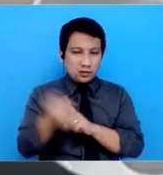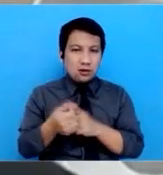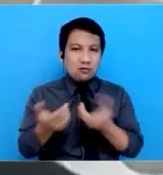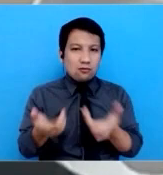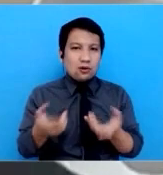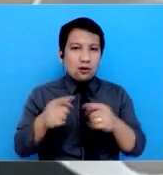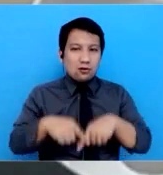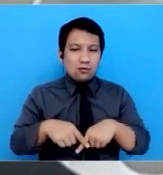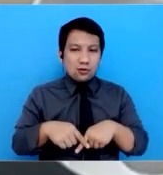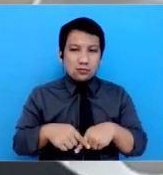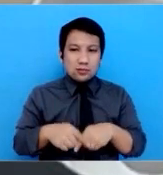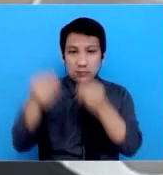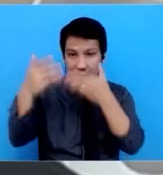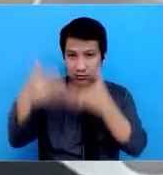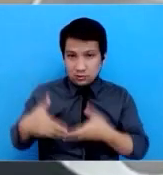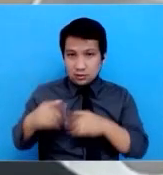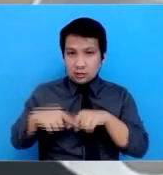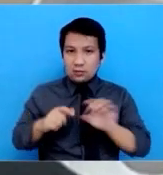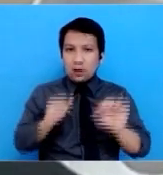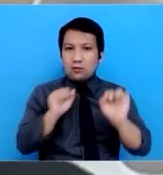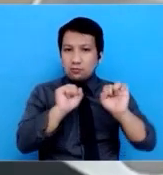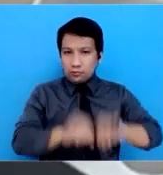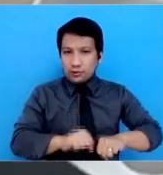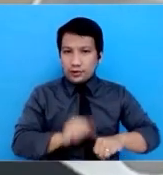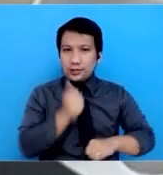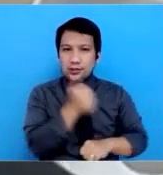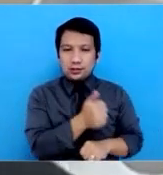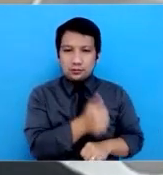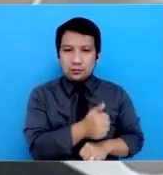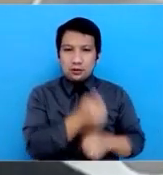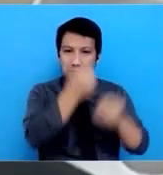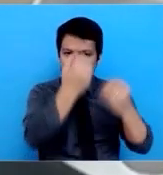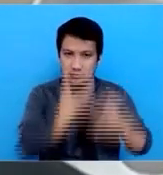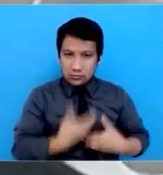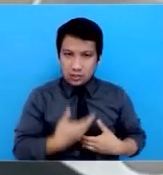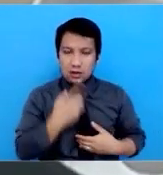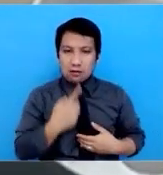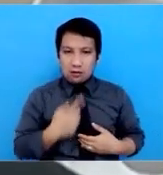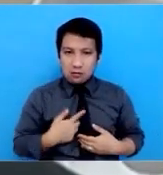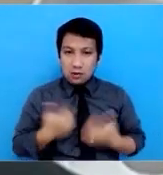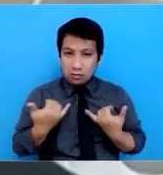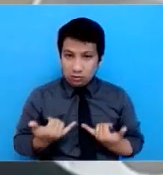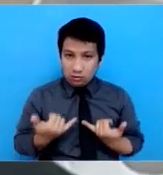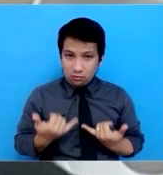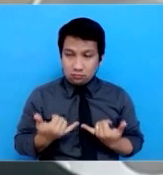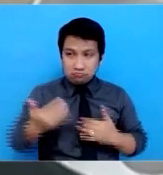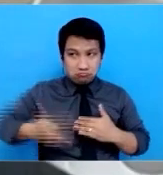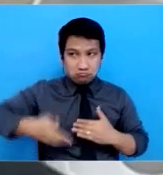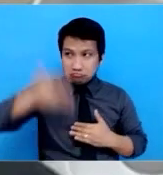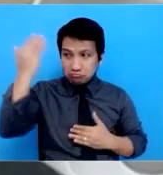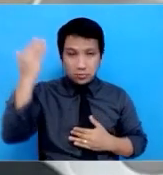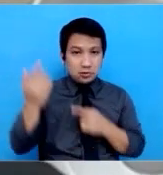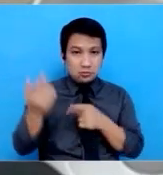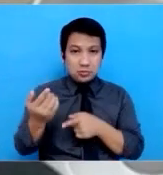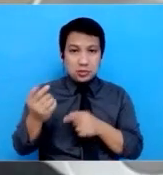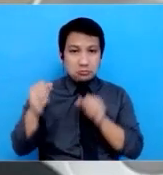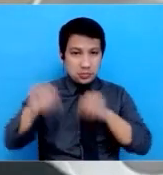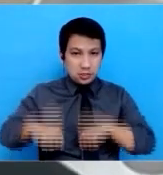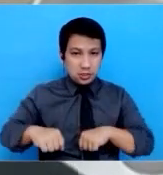mga paaralan ay pwedeng masabi natin na ngayon dahil napakataas ay imposible